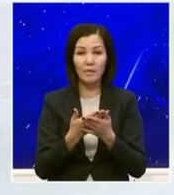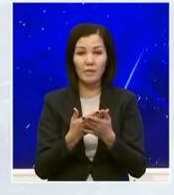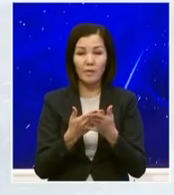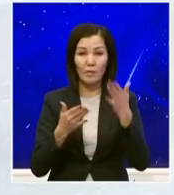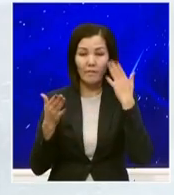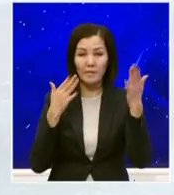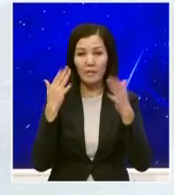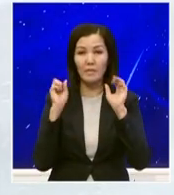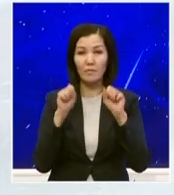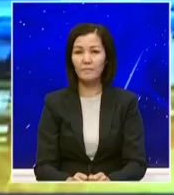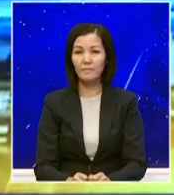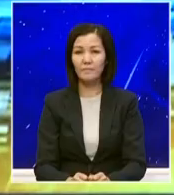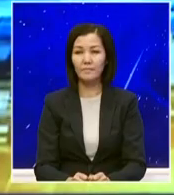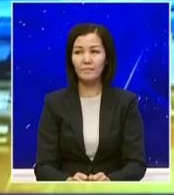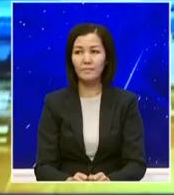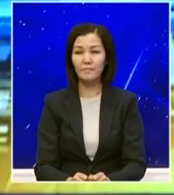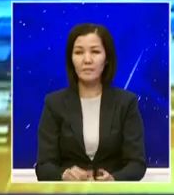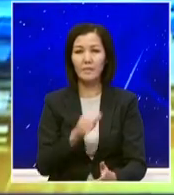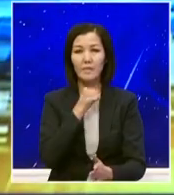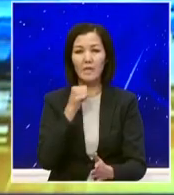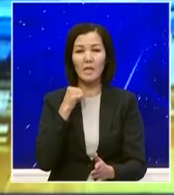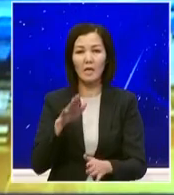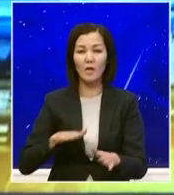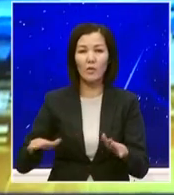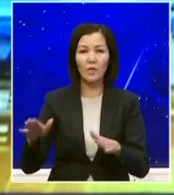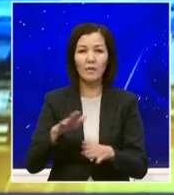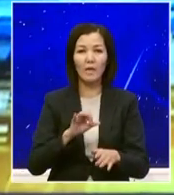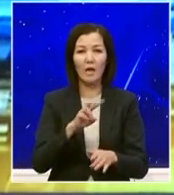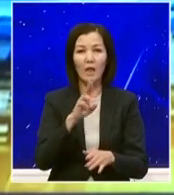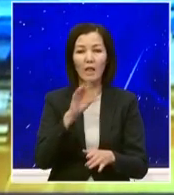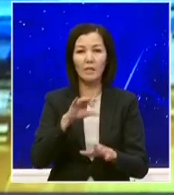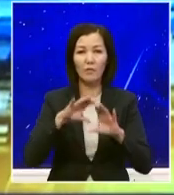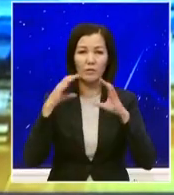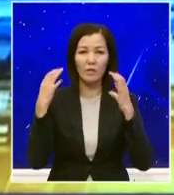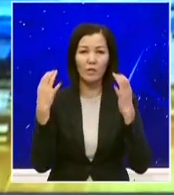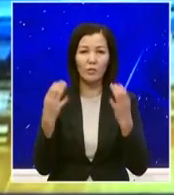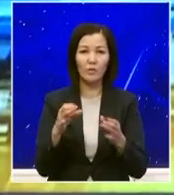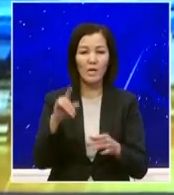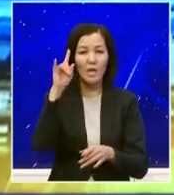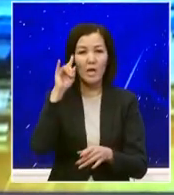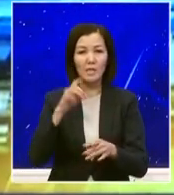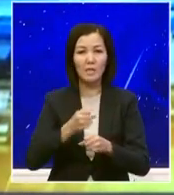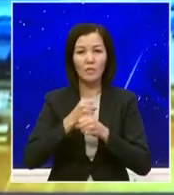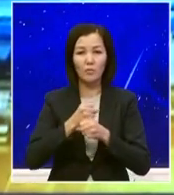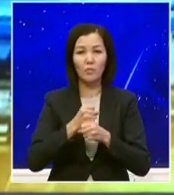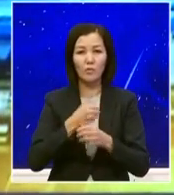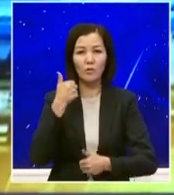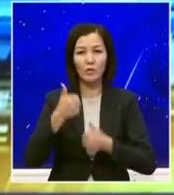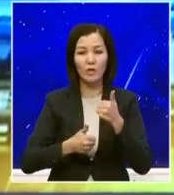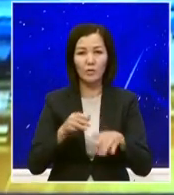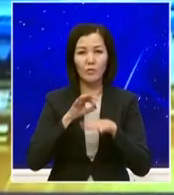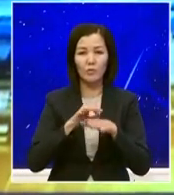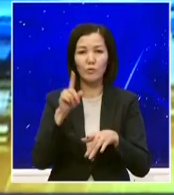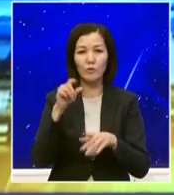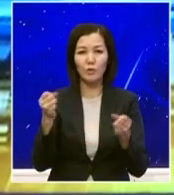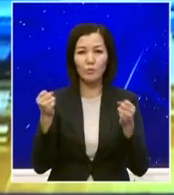сауық өткізуге болады. Талғар ауданындағы Алатау стадионында биатлоннан Қазақстан кубогы үшін жарыс өтіп жатыр. Оған 100-ге жуық